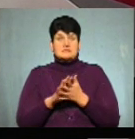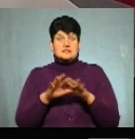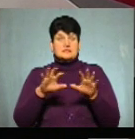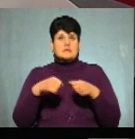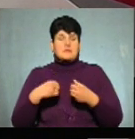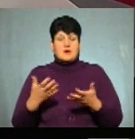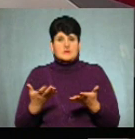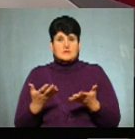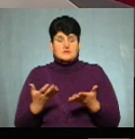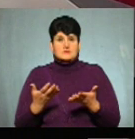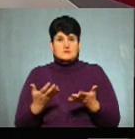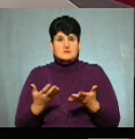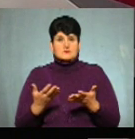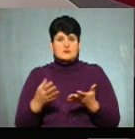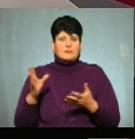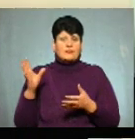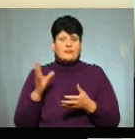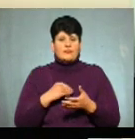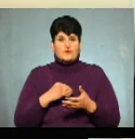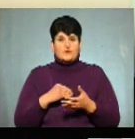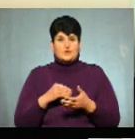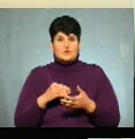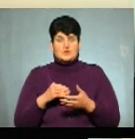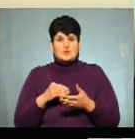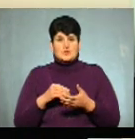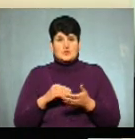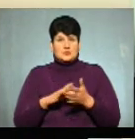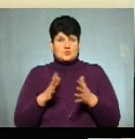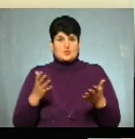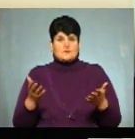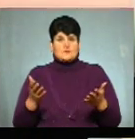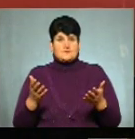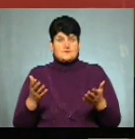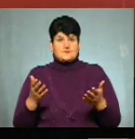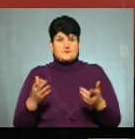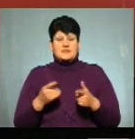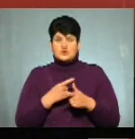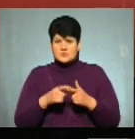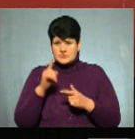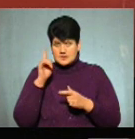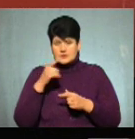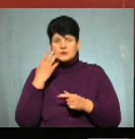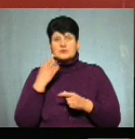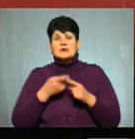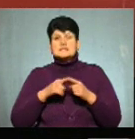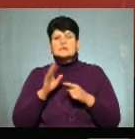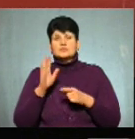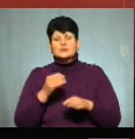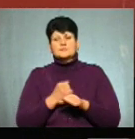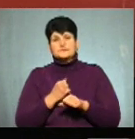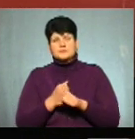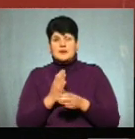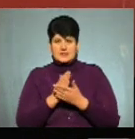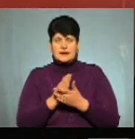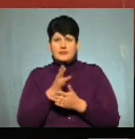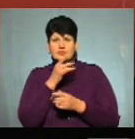забрати всю цю вторсировину, скло маю на увазі. Чи відомо, коли це буде реалізовано, чи є конкретний